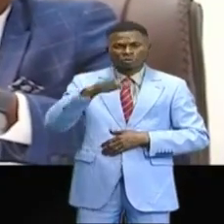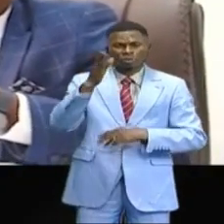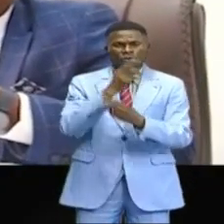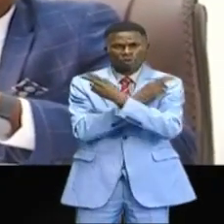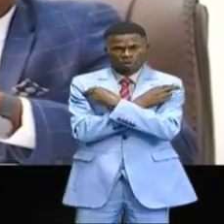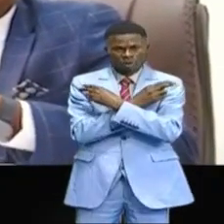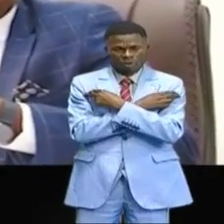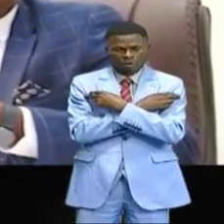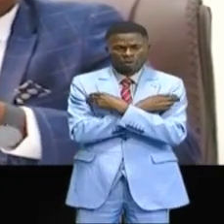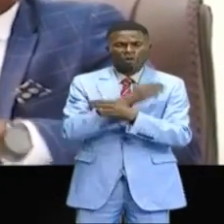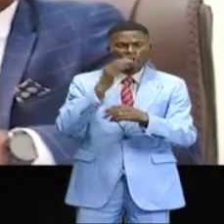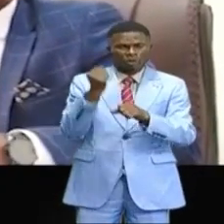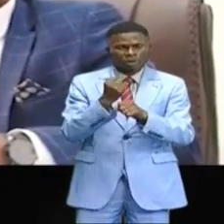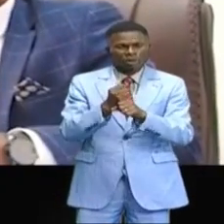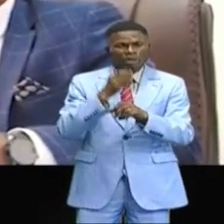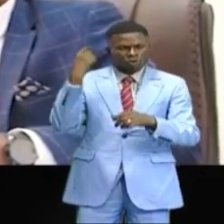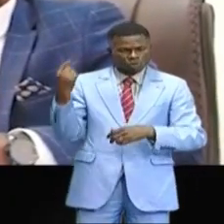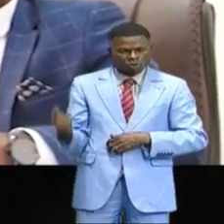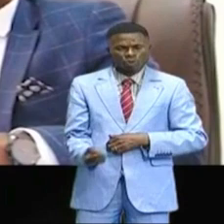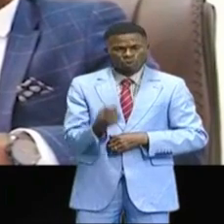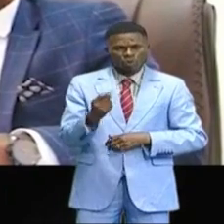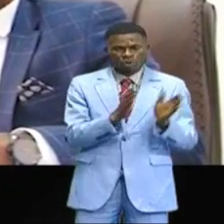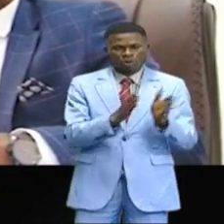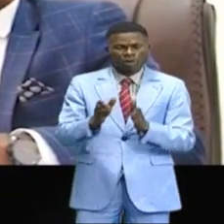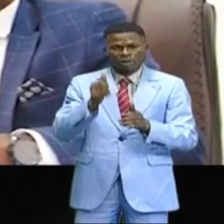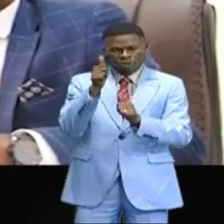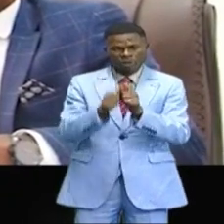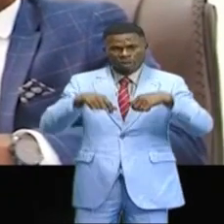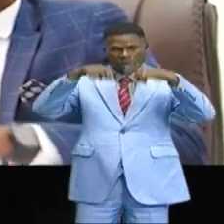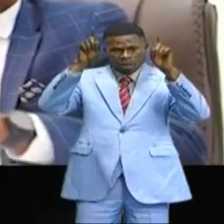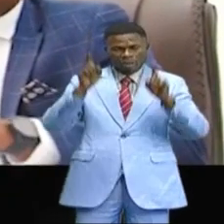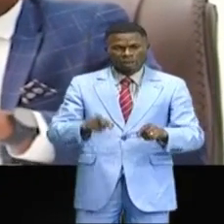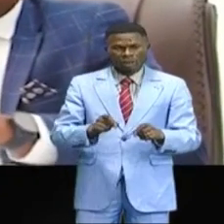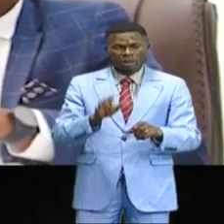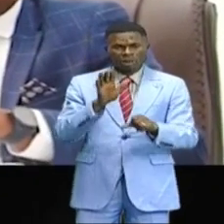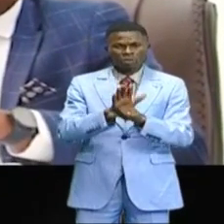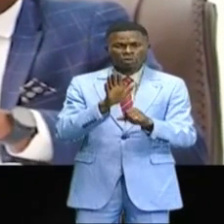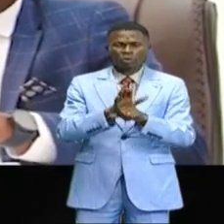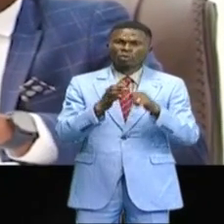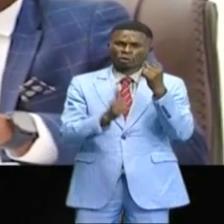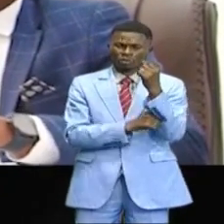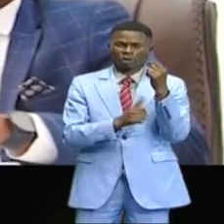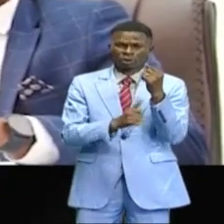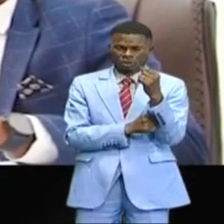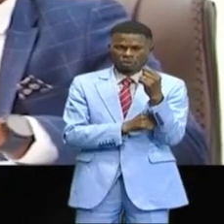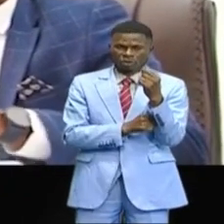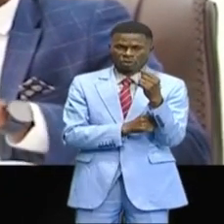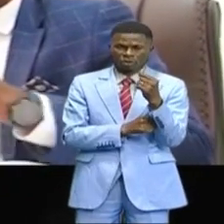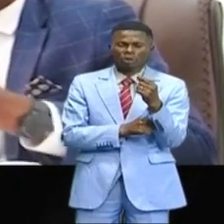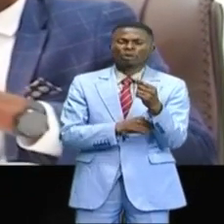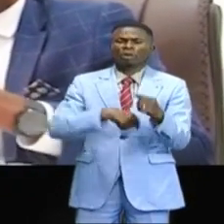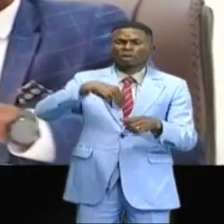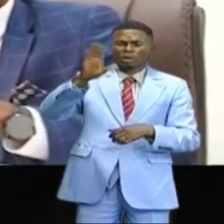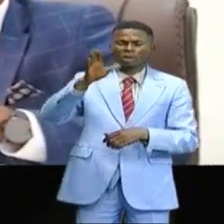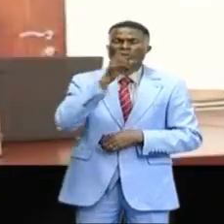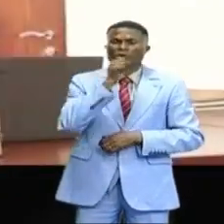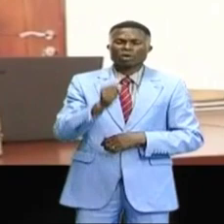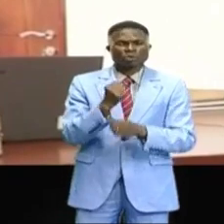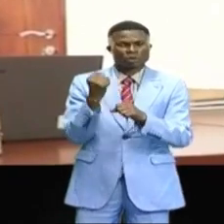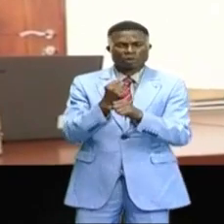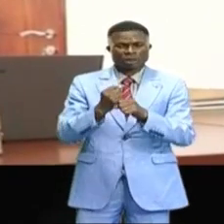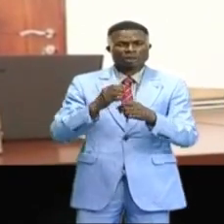processus régulier qui prévoit pour chaque année civile un nombre déterminé d'agents devant partir à la